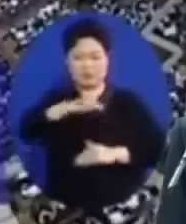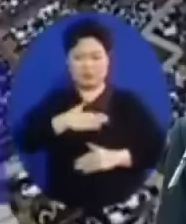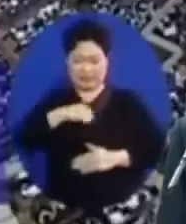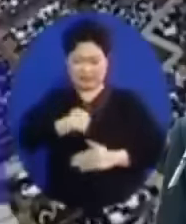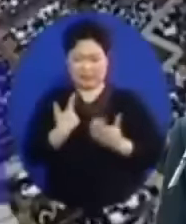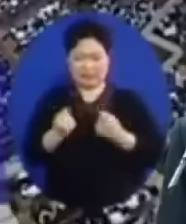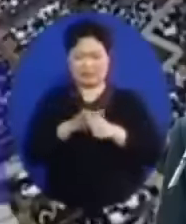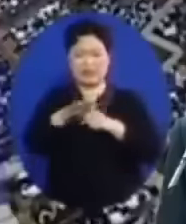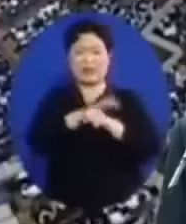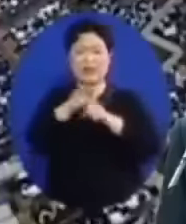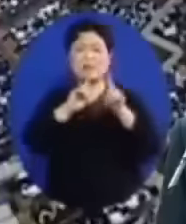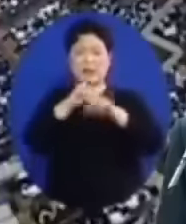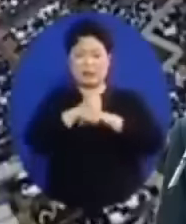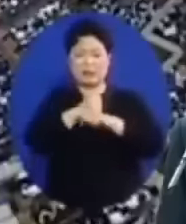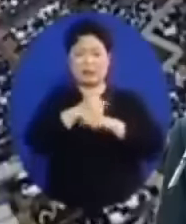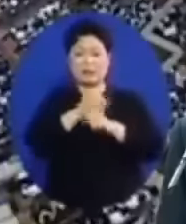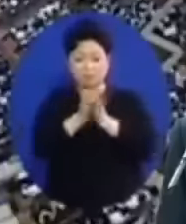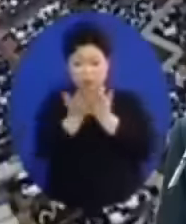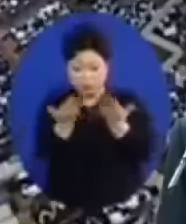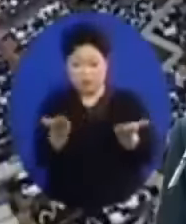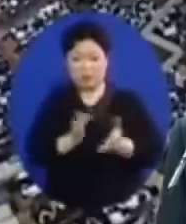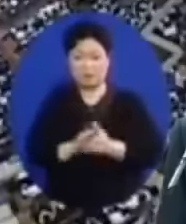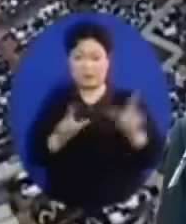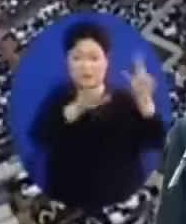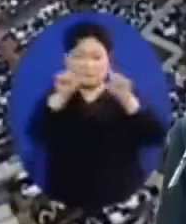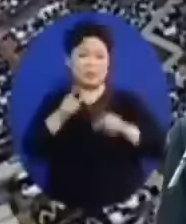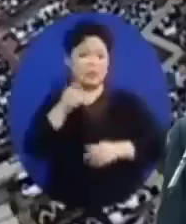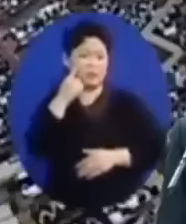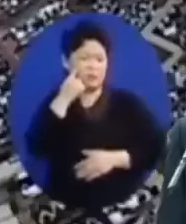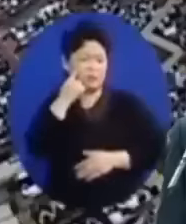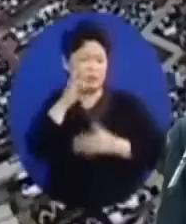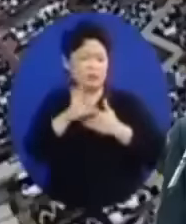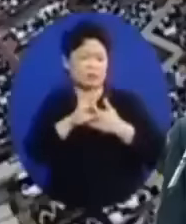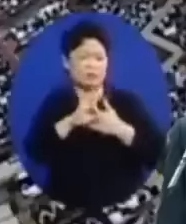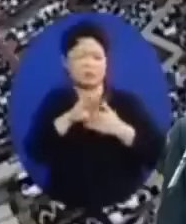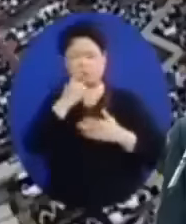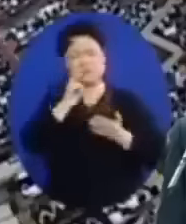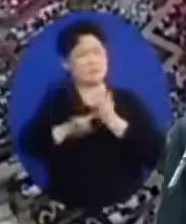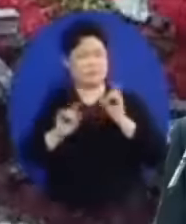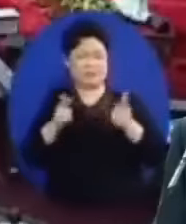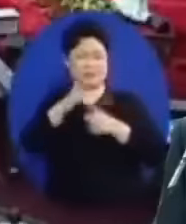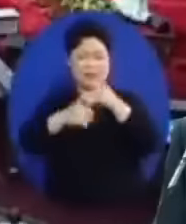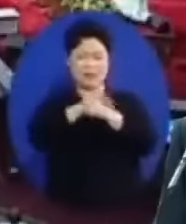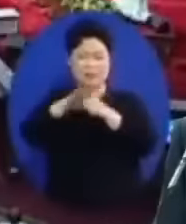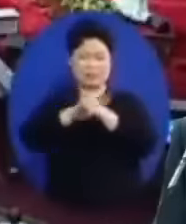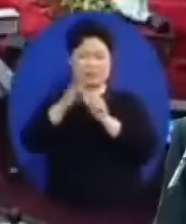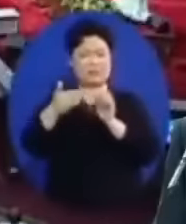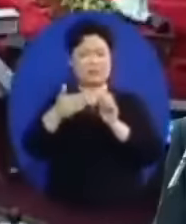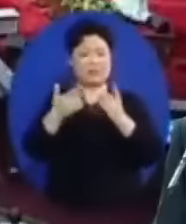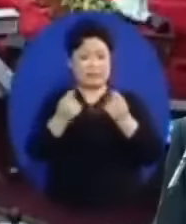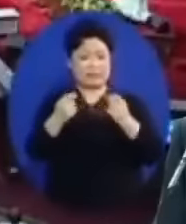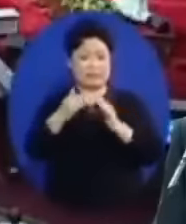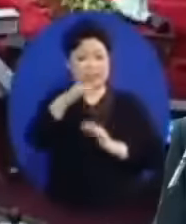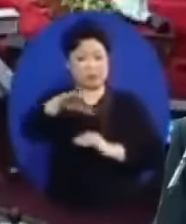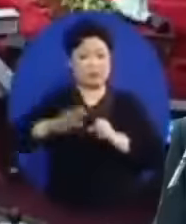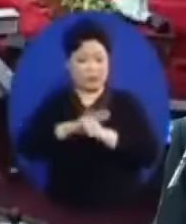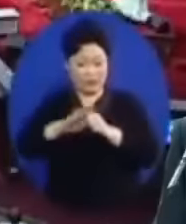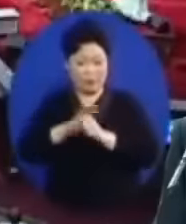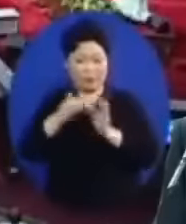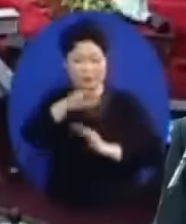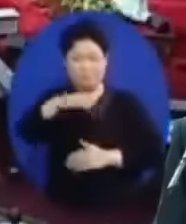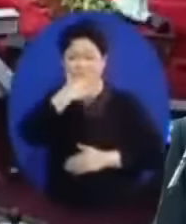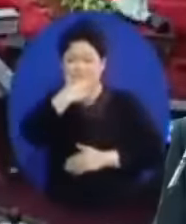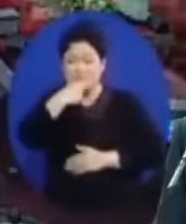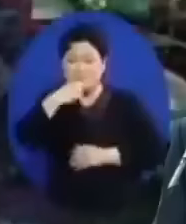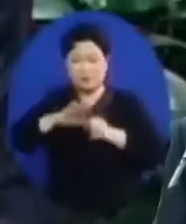했는데 실제로 생활해보면 그렇게 안 되거든. 하나님 사랑하듯이 이웃을 사랑하고 이웃과